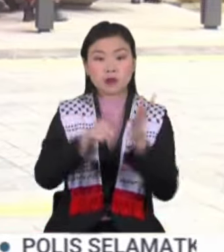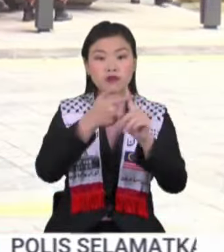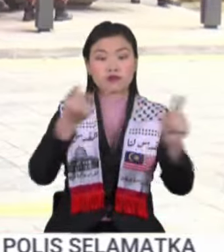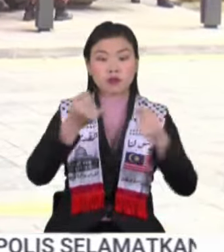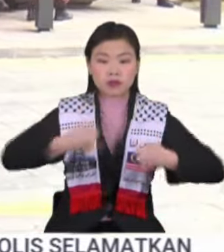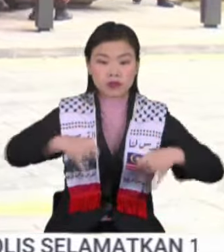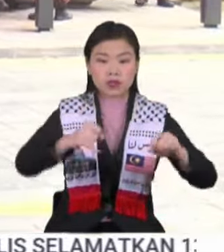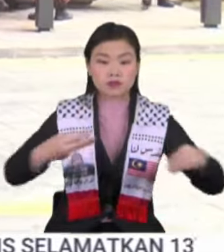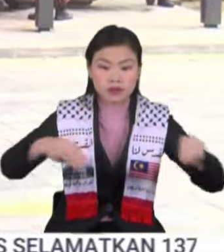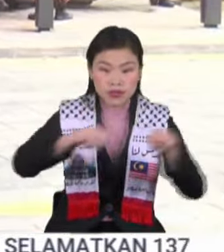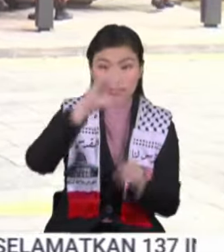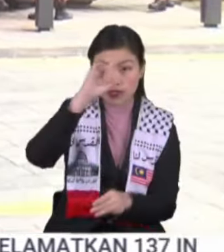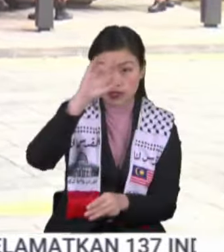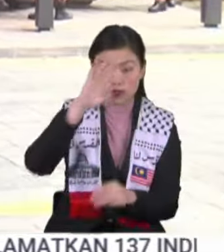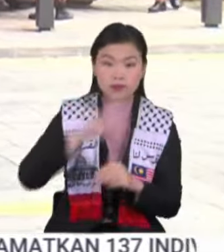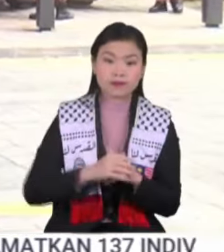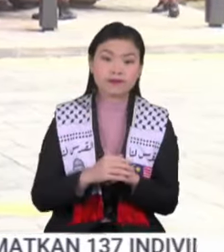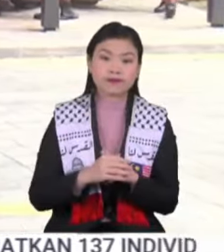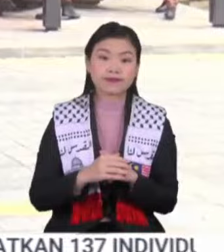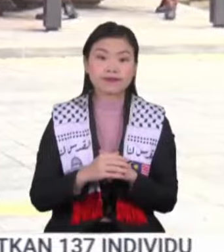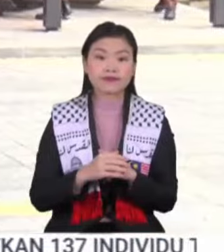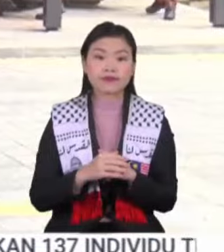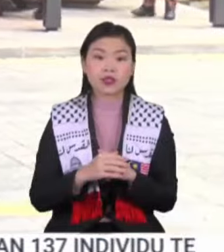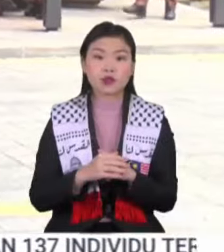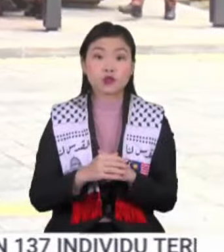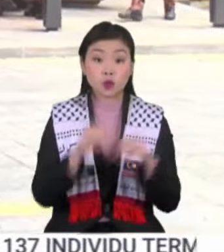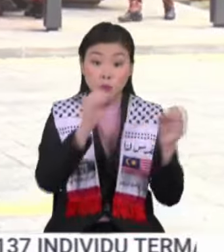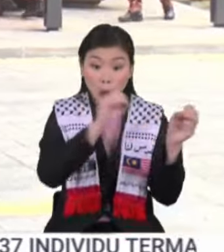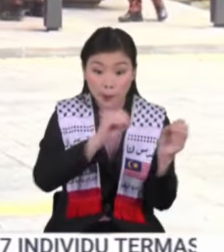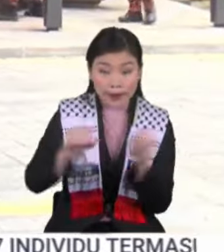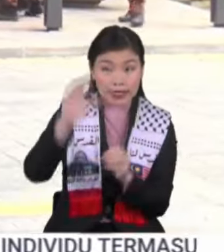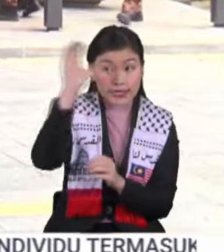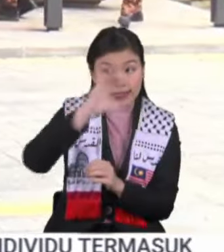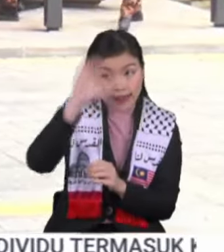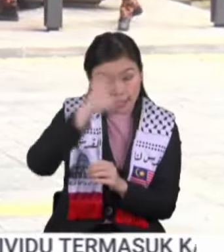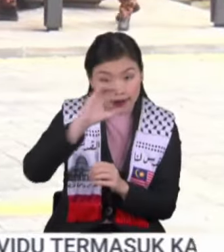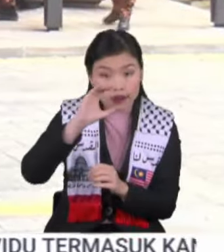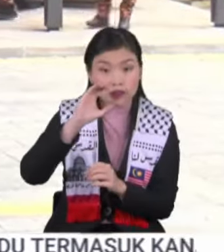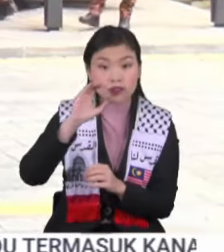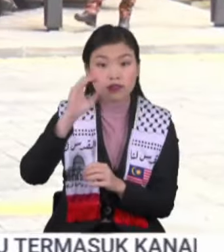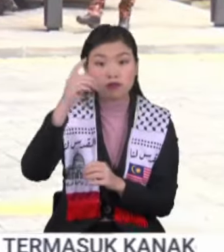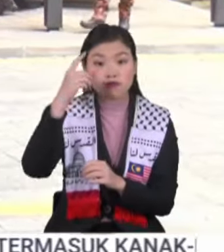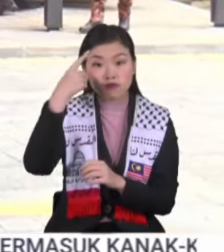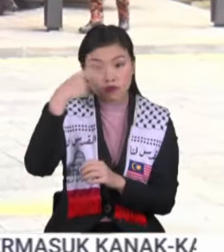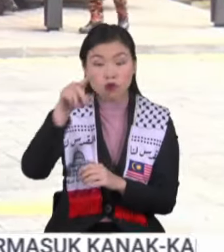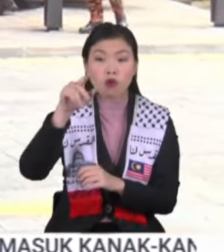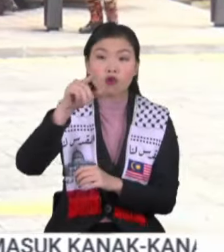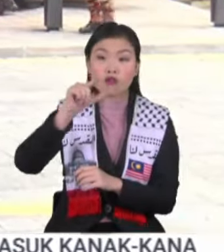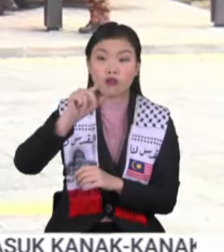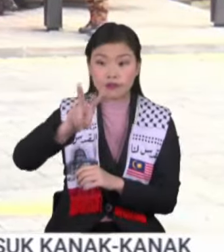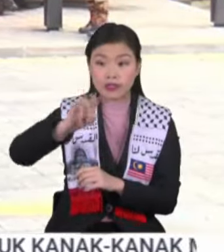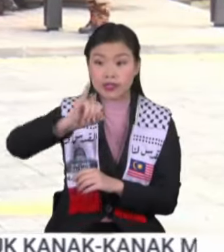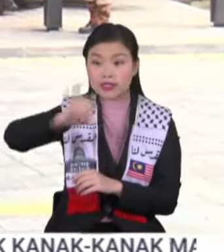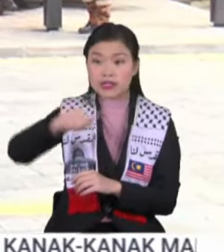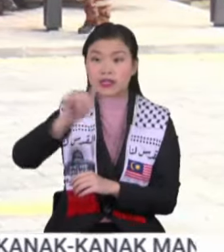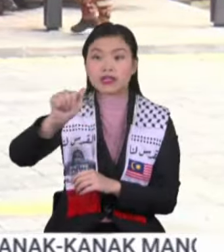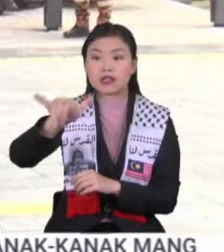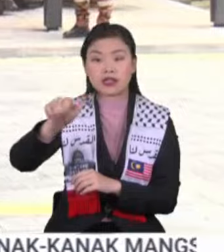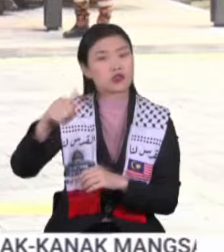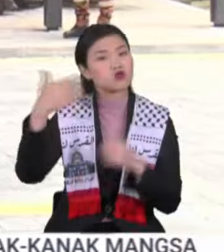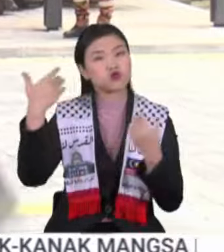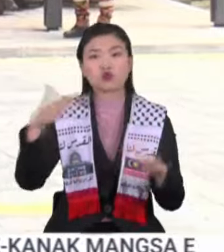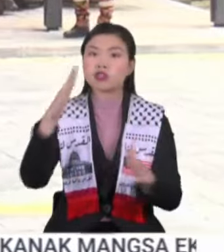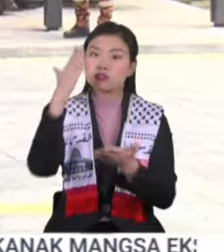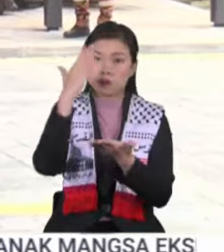India. Sekali lagi, operasi Search and Rescue untuk G. Vijaya Lakshmi dihentikan